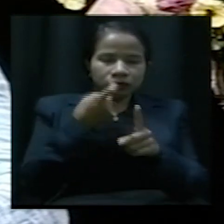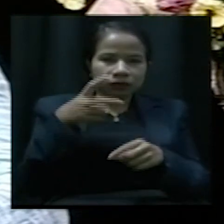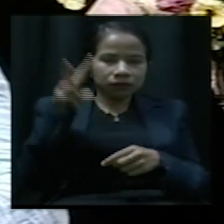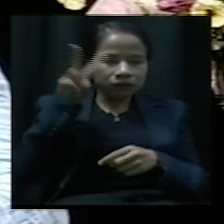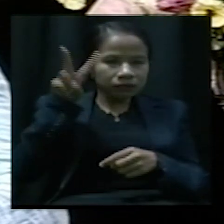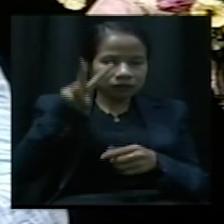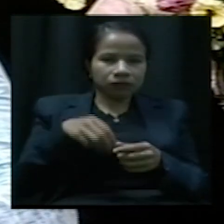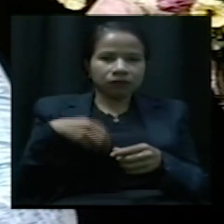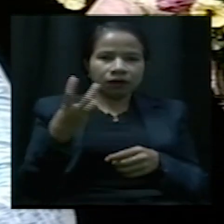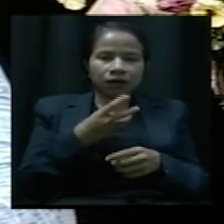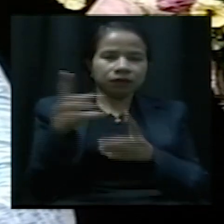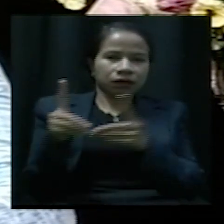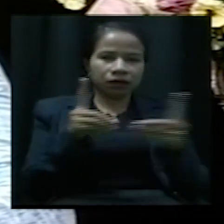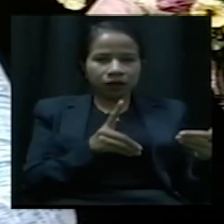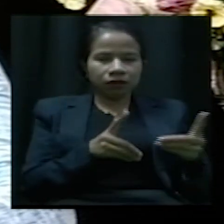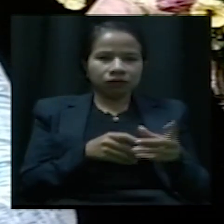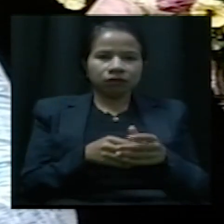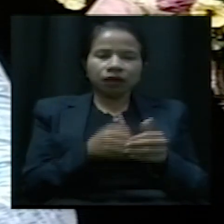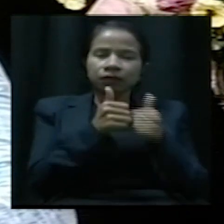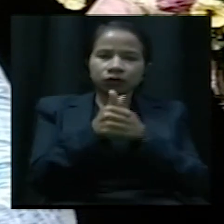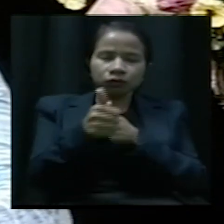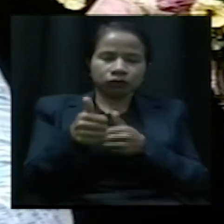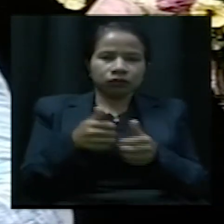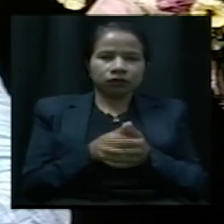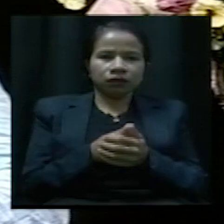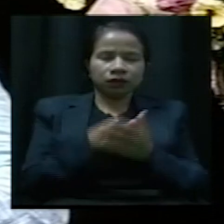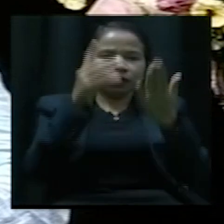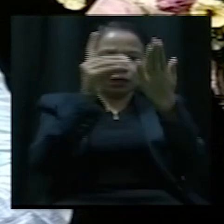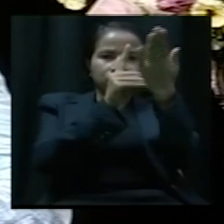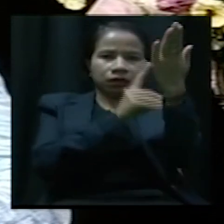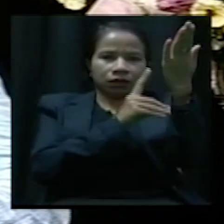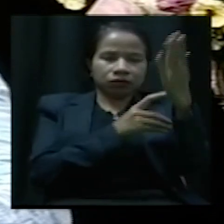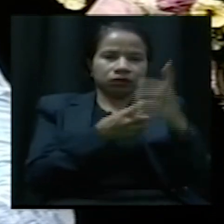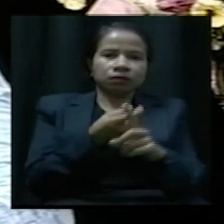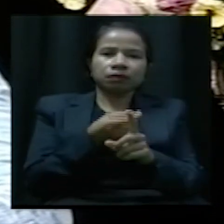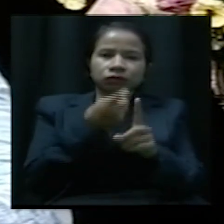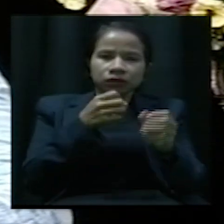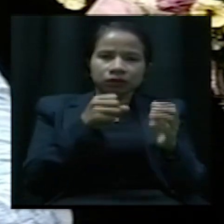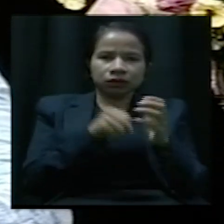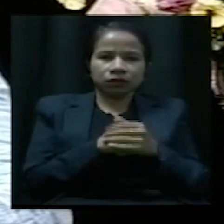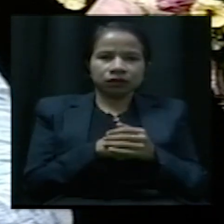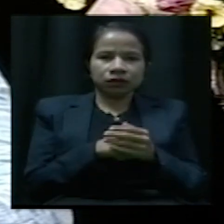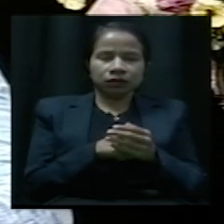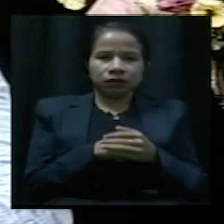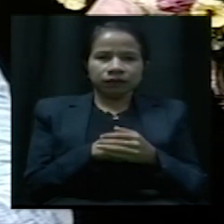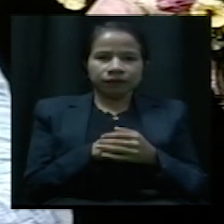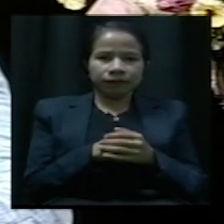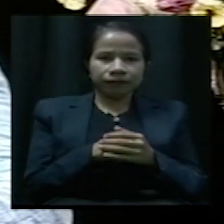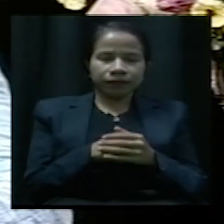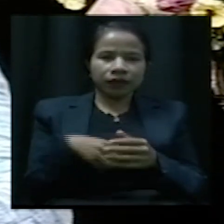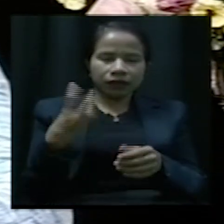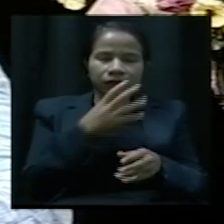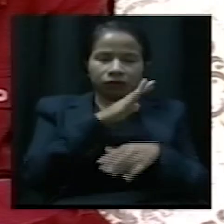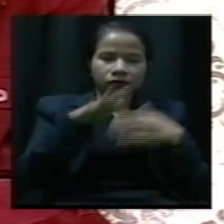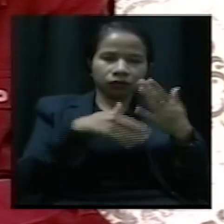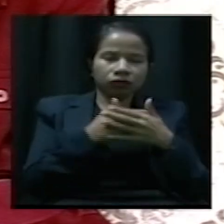Husi pesquisa nebe ami halo, ami baje barak liu ba dadus nebe mak mai husi sensus 2015.